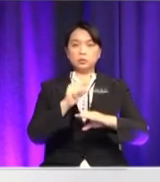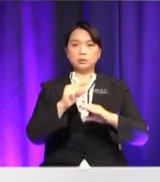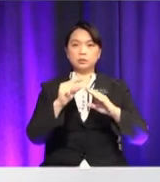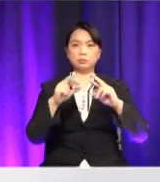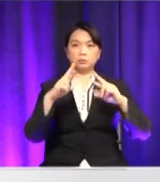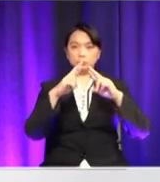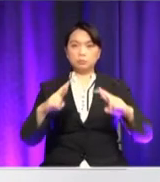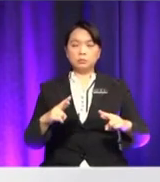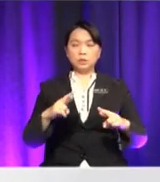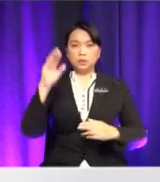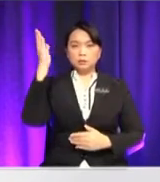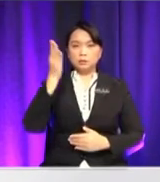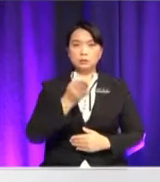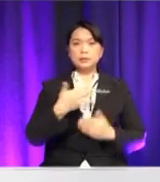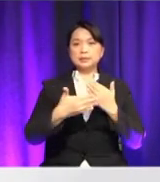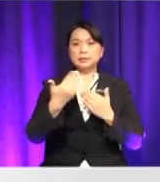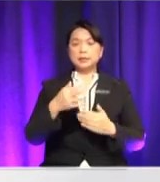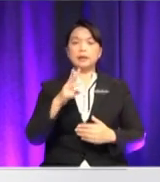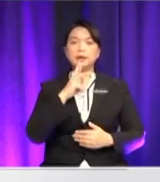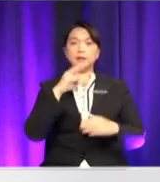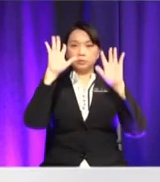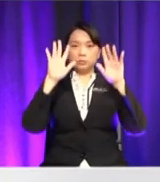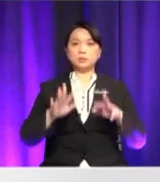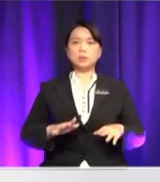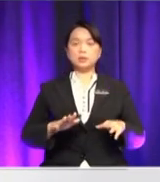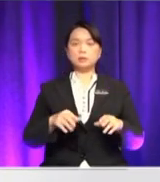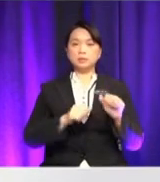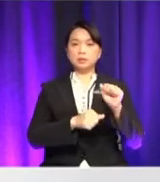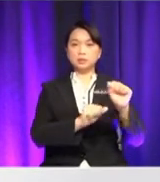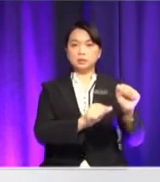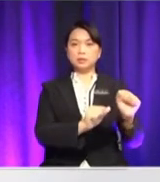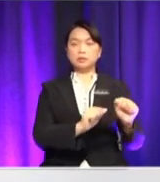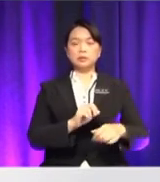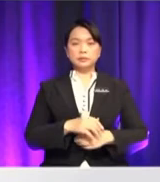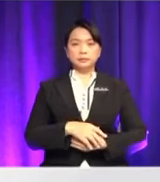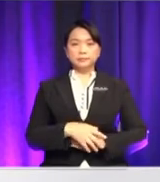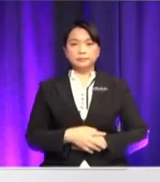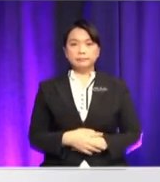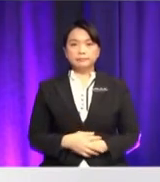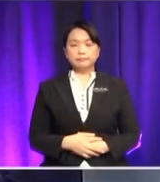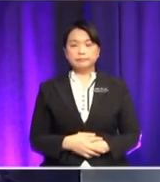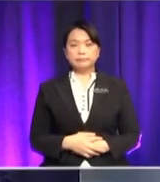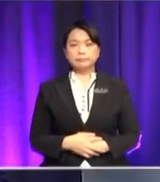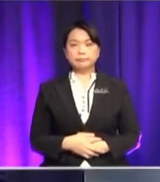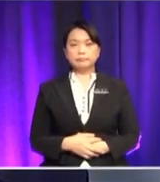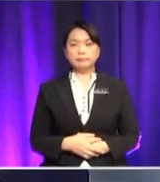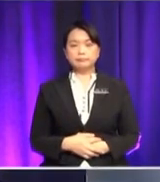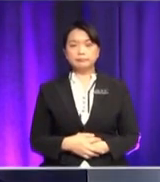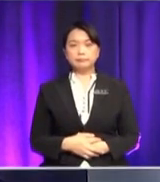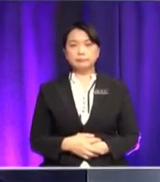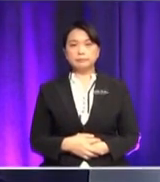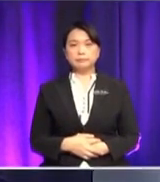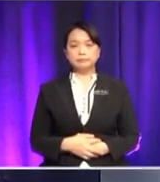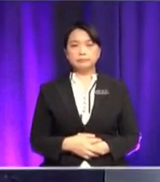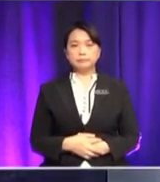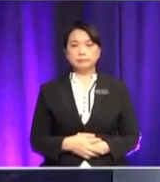senang air hujan untuk menggali kelongkang lah oke memang itu jawabannya event Dicoba sekali itu memang jawaban yang saya